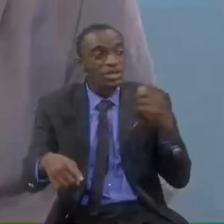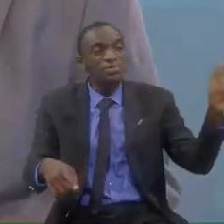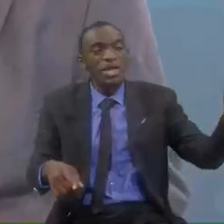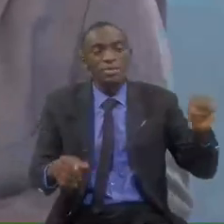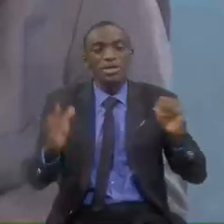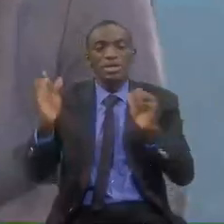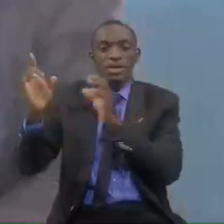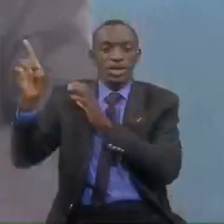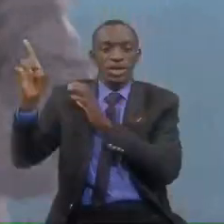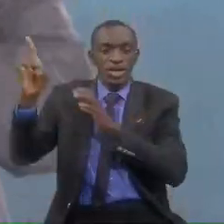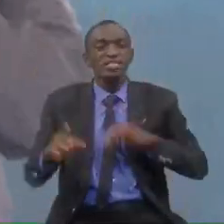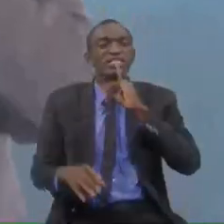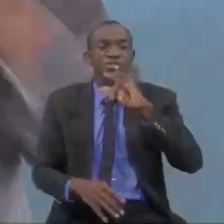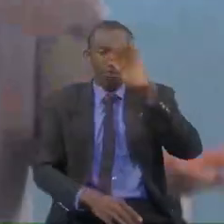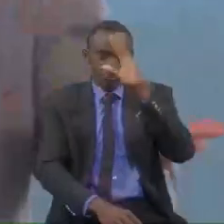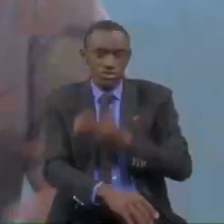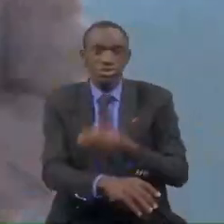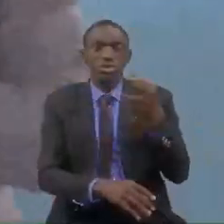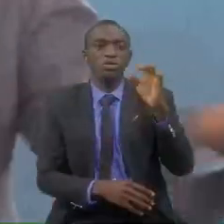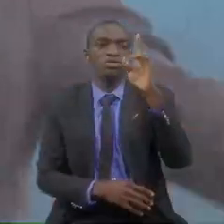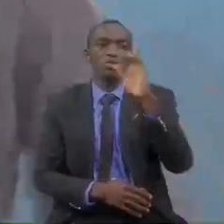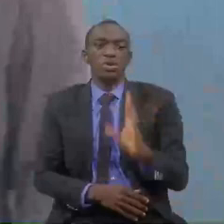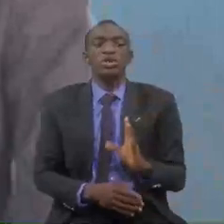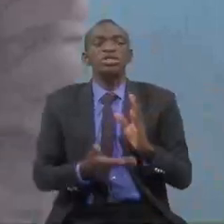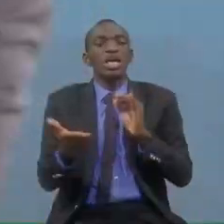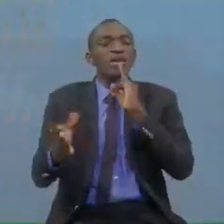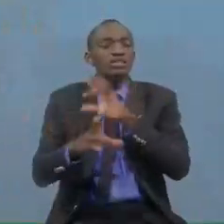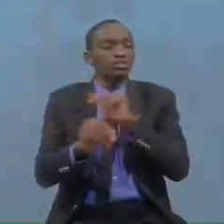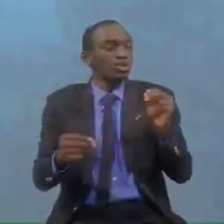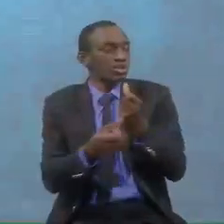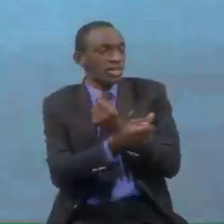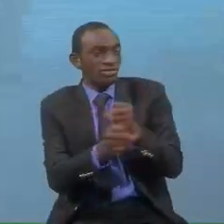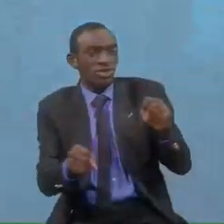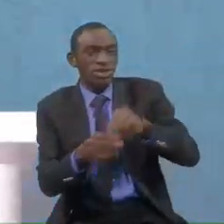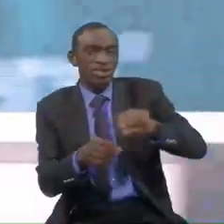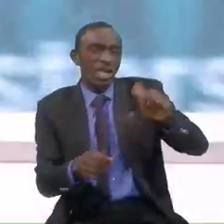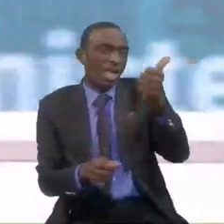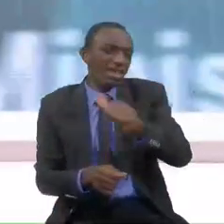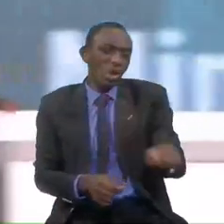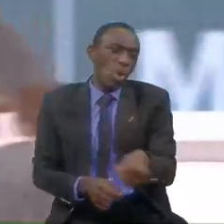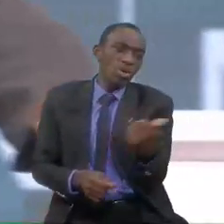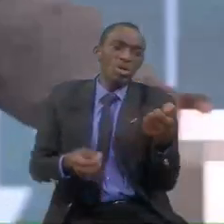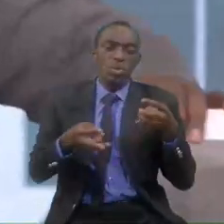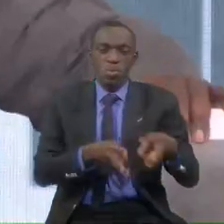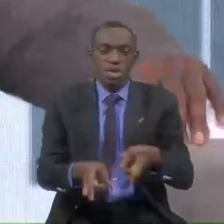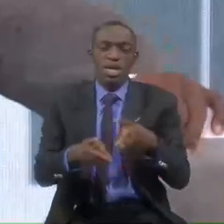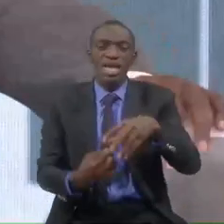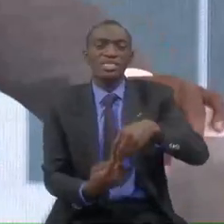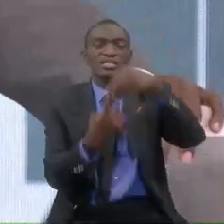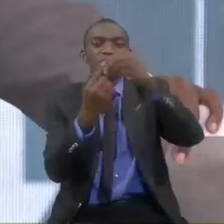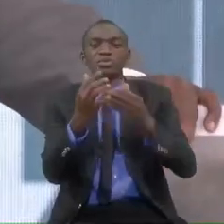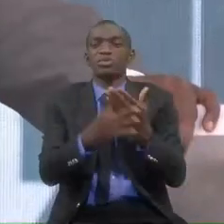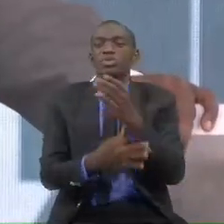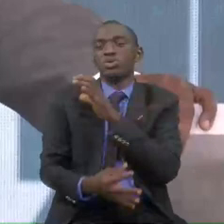Dieu. Il n'y a de salut en aucun autre nom, en aucune autre manière, sinon par